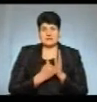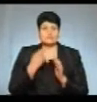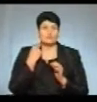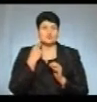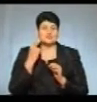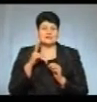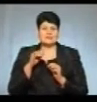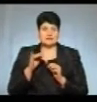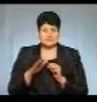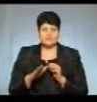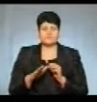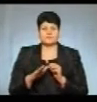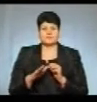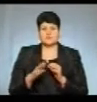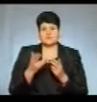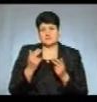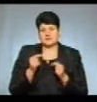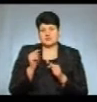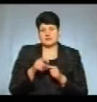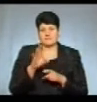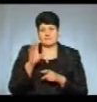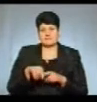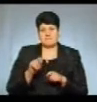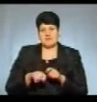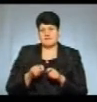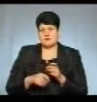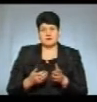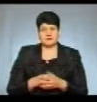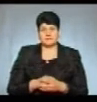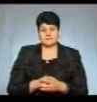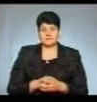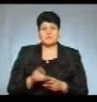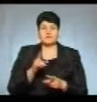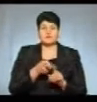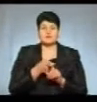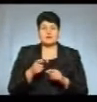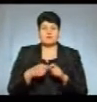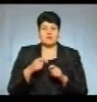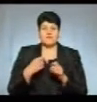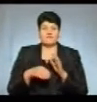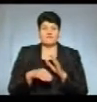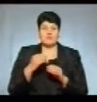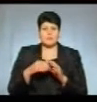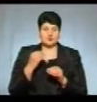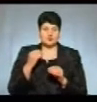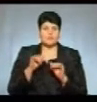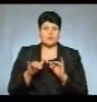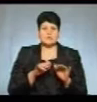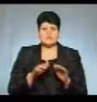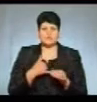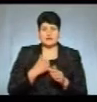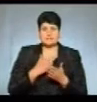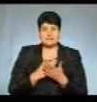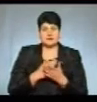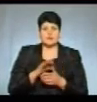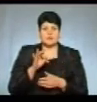боржників по кредитах, і зазвичай там воно все перевіряється. Стосовно порушень під час виборчого процесу, у нас є коментар